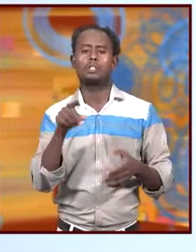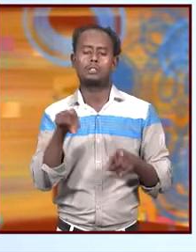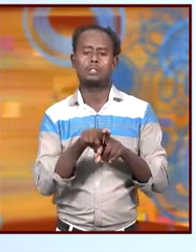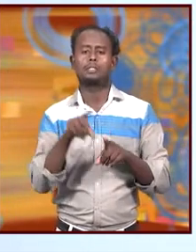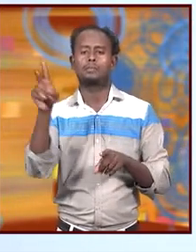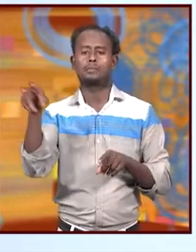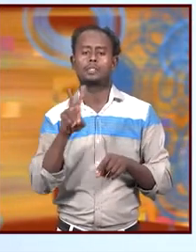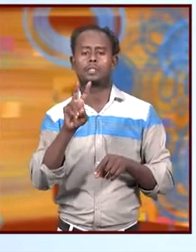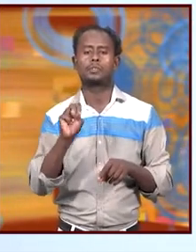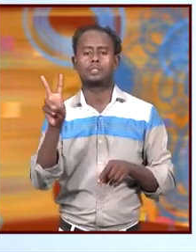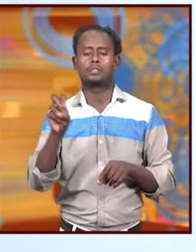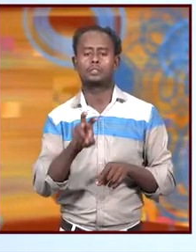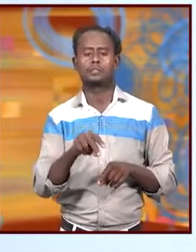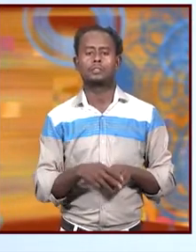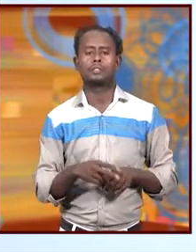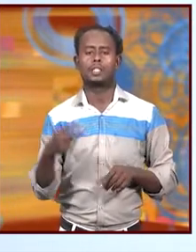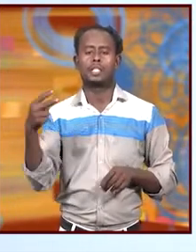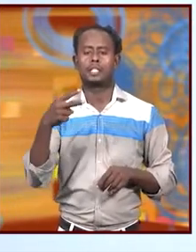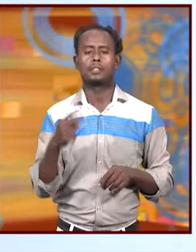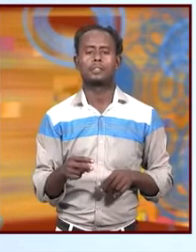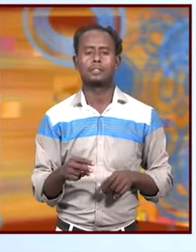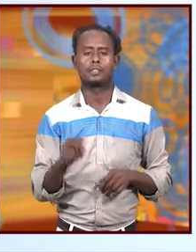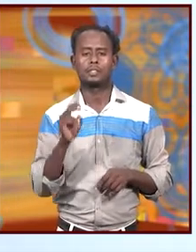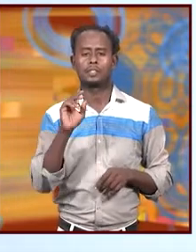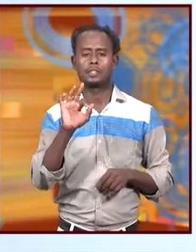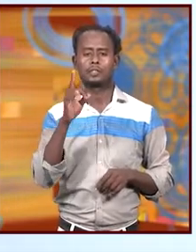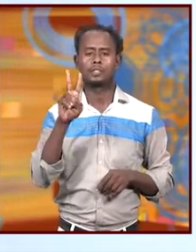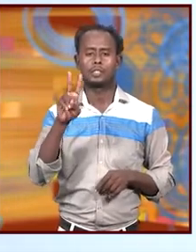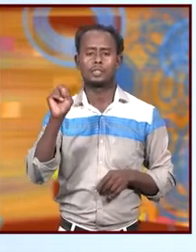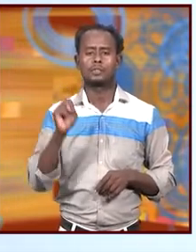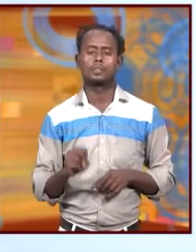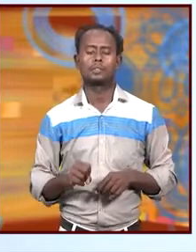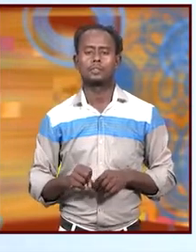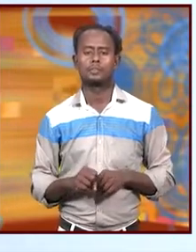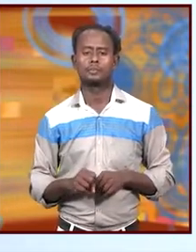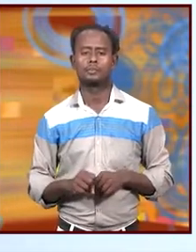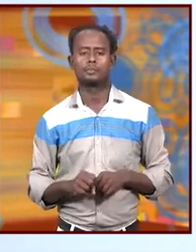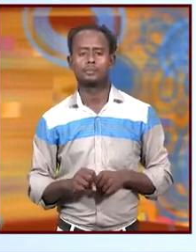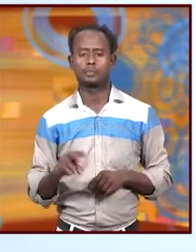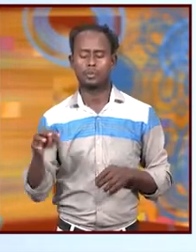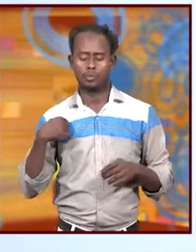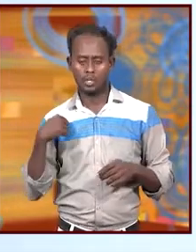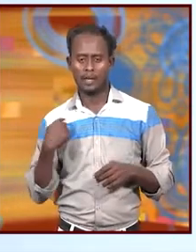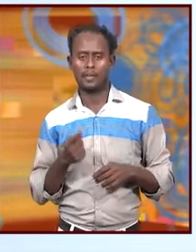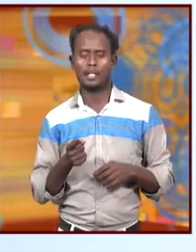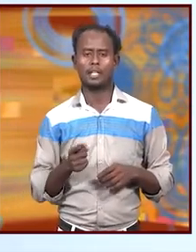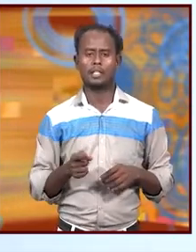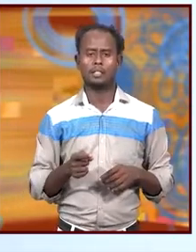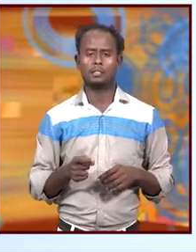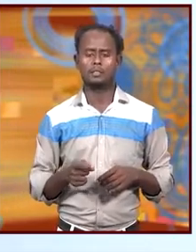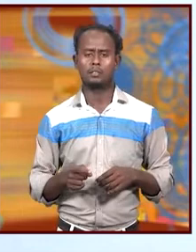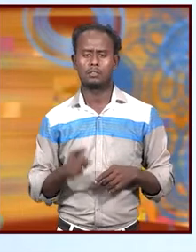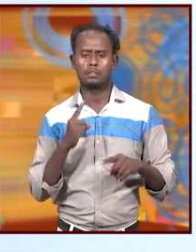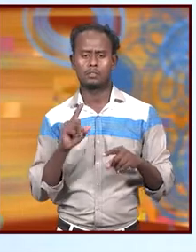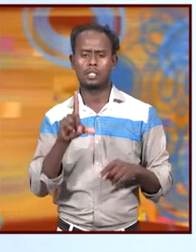20 இஸ் ஈக்குவல் டு 820. நமக்கு தேவையானது நீளம். அப் எல்